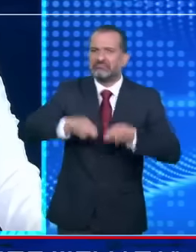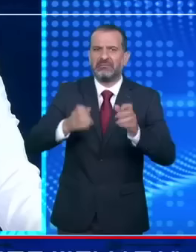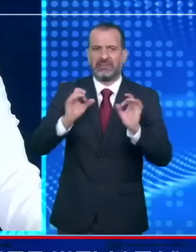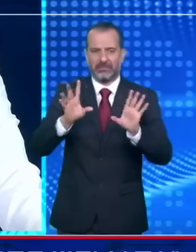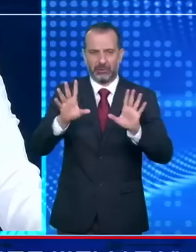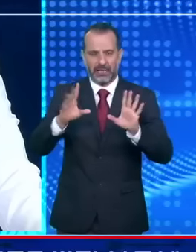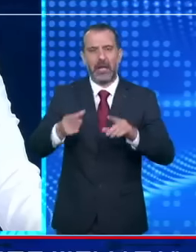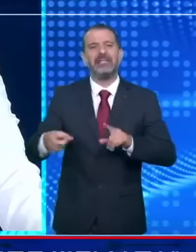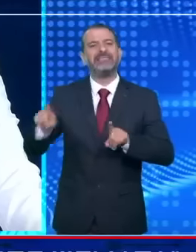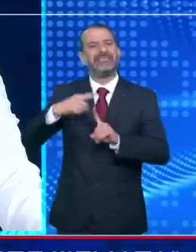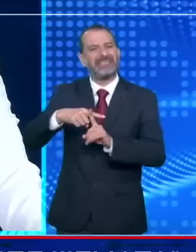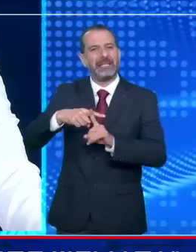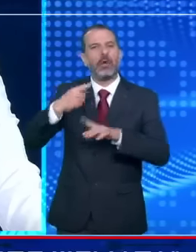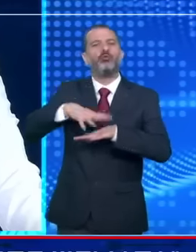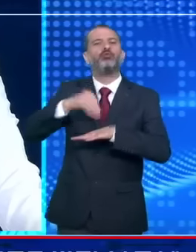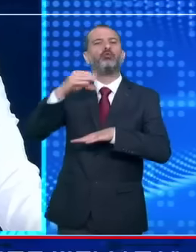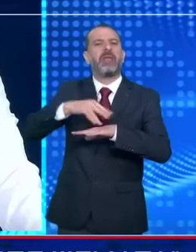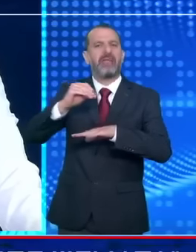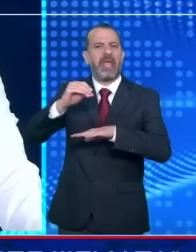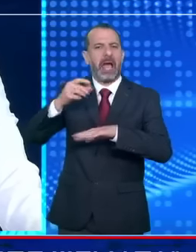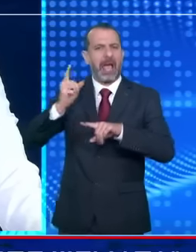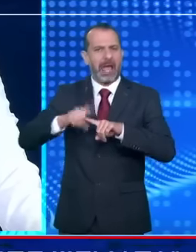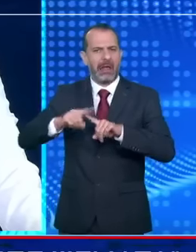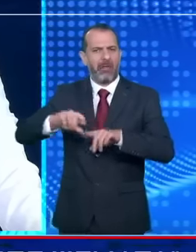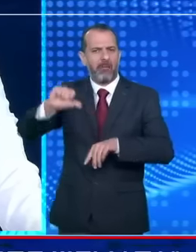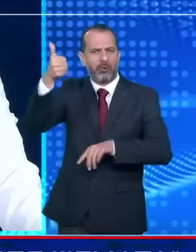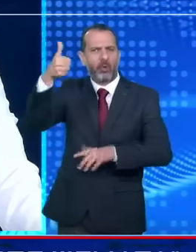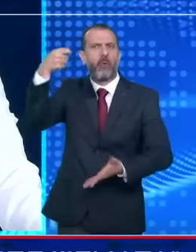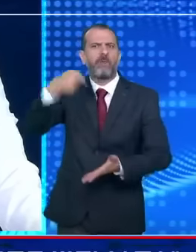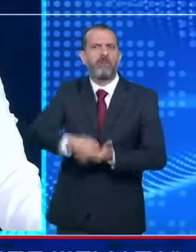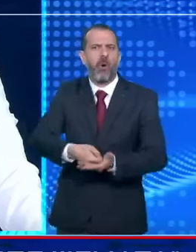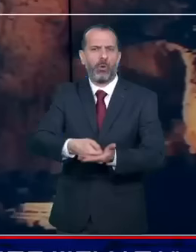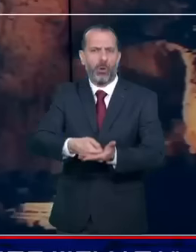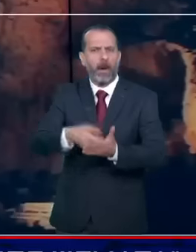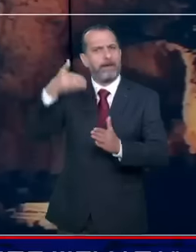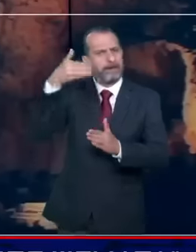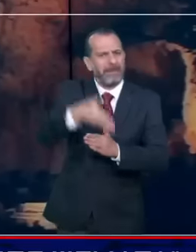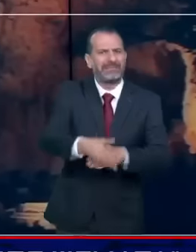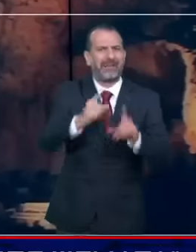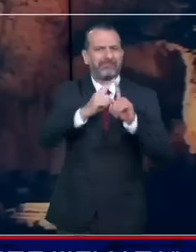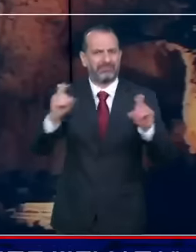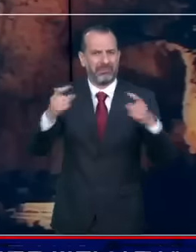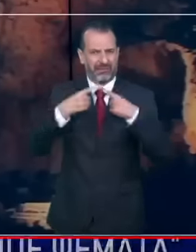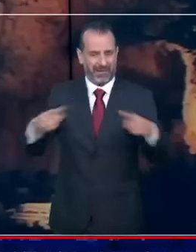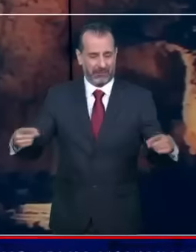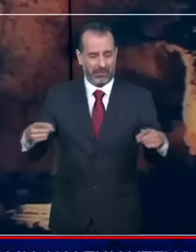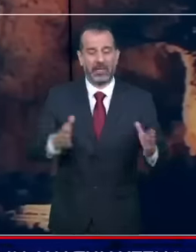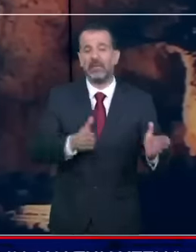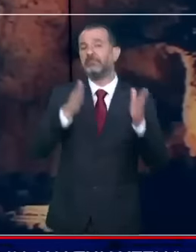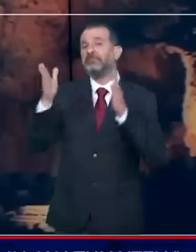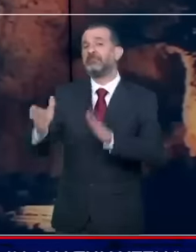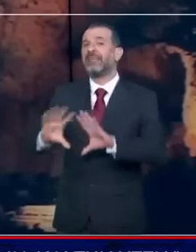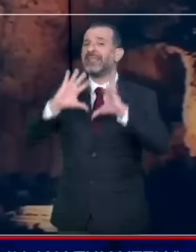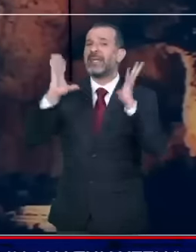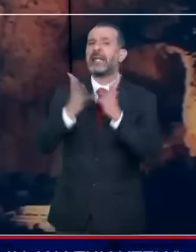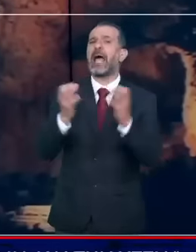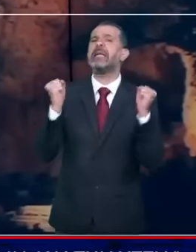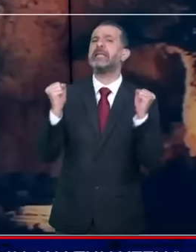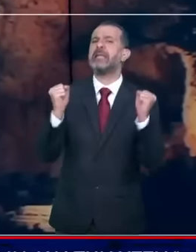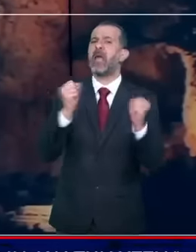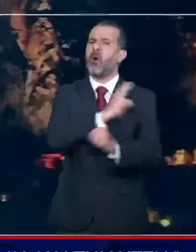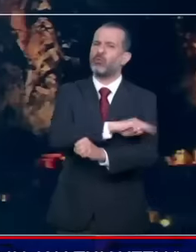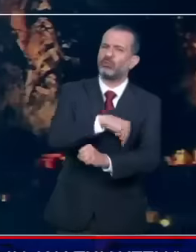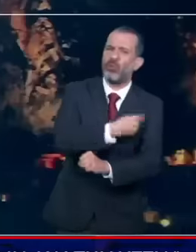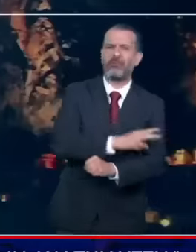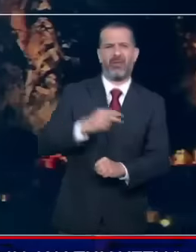με τη Σουηδία. Ψέματα όσον αφορά στις επενδύσεις στη δημόσια υγεία, που βλέπουμε ένα εθνικό σύστημα υγείας το οποίο καταραίει και το